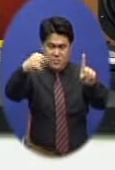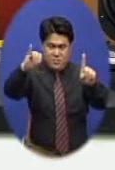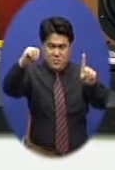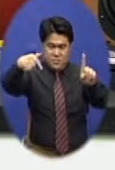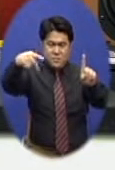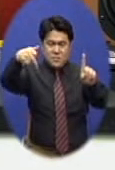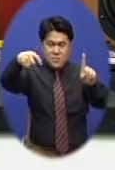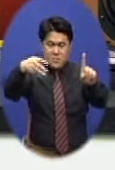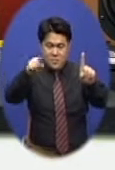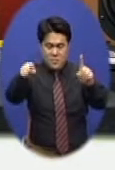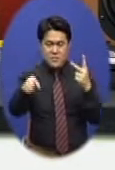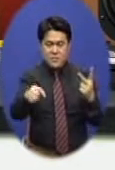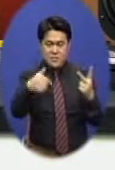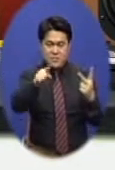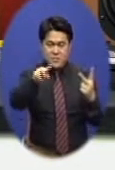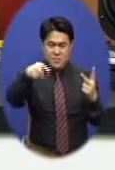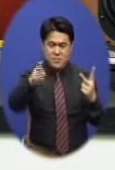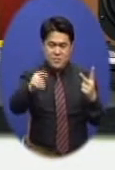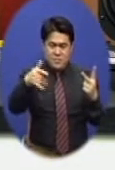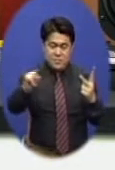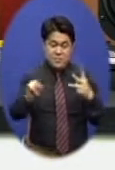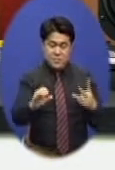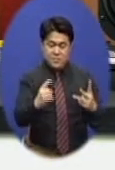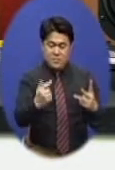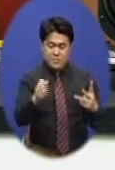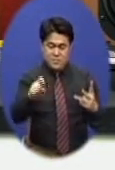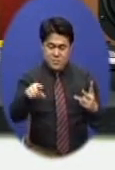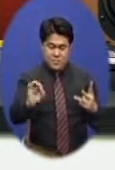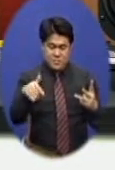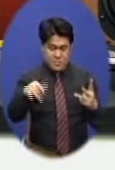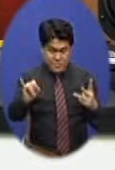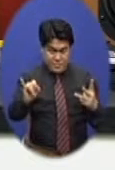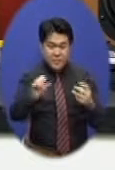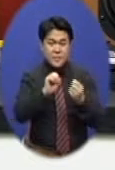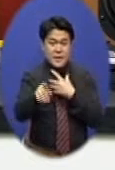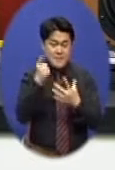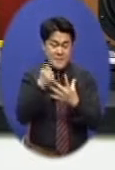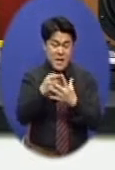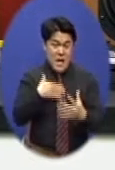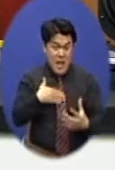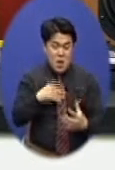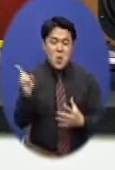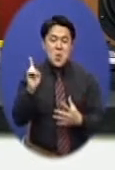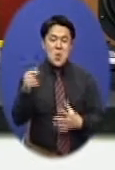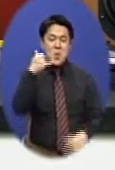2번. 가습기. 3번. 온풍기. 그래요. 정답을 아신 분은